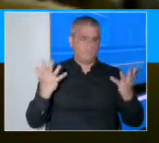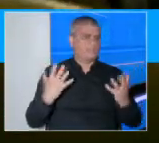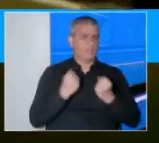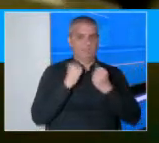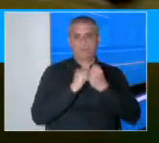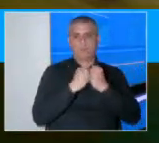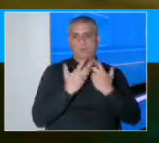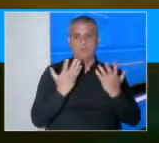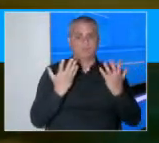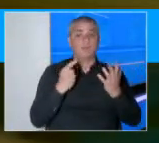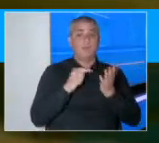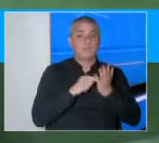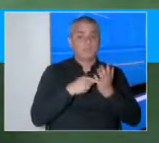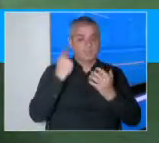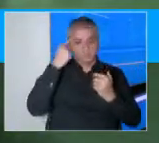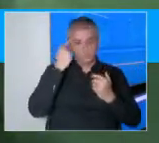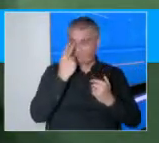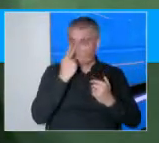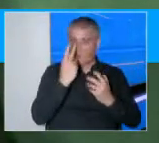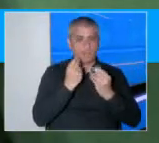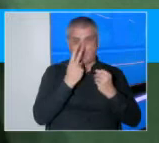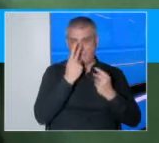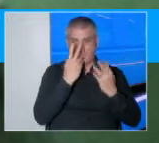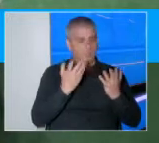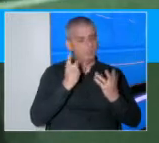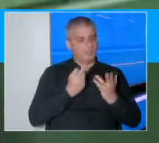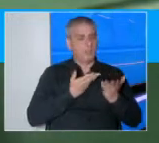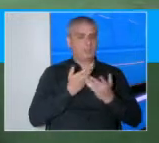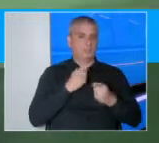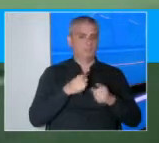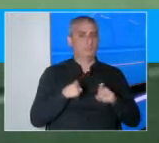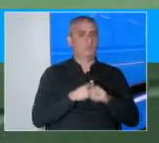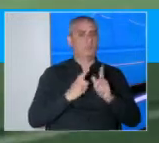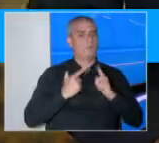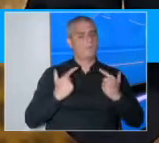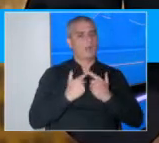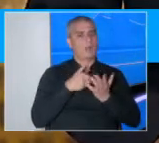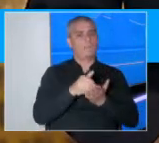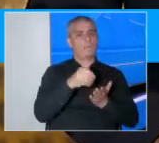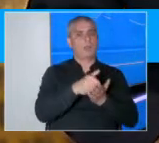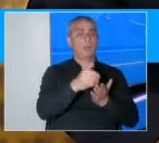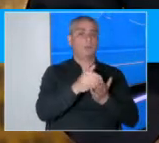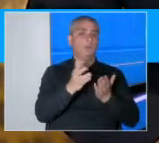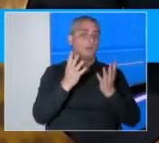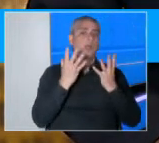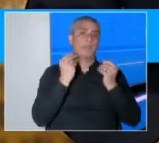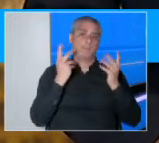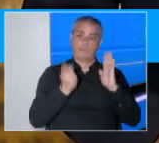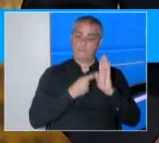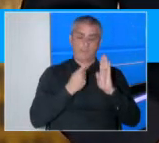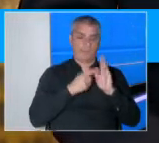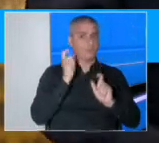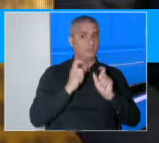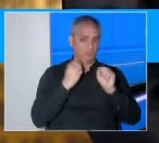להינצל או להיוושע. ולכן אני חושב שמבחינות רבות צריך להתייחס לזה כאל מלחמה מתמשכת. הרבה פעמים